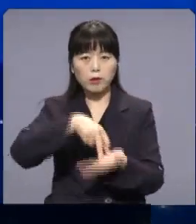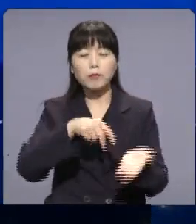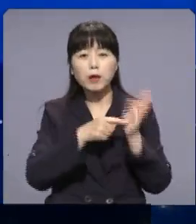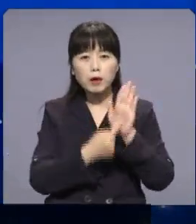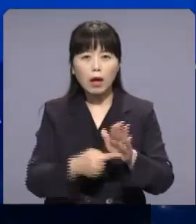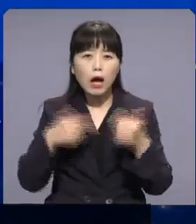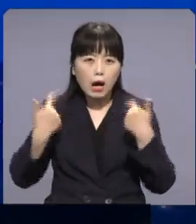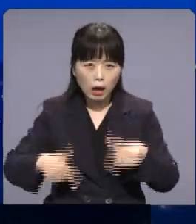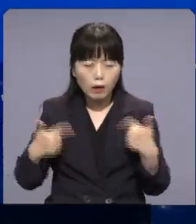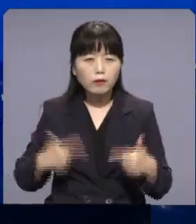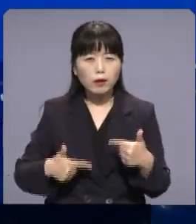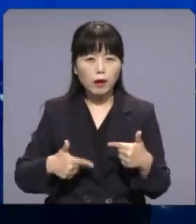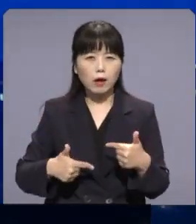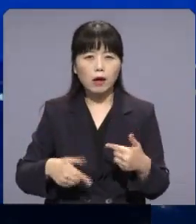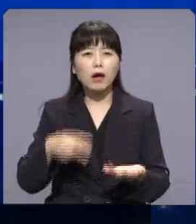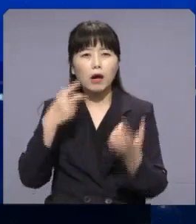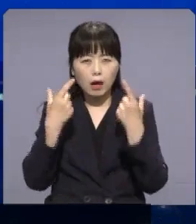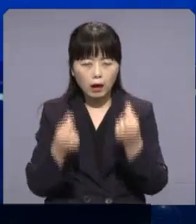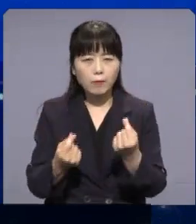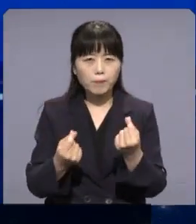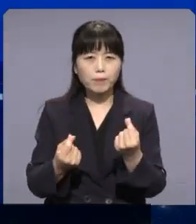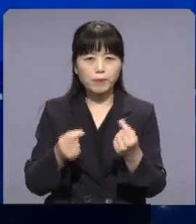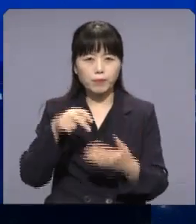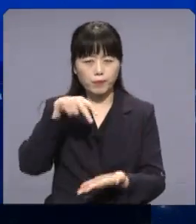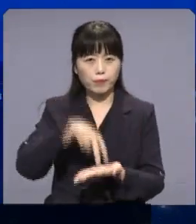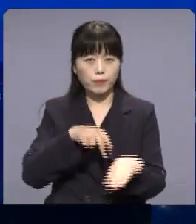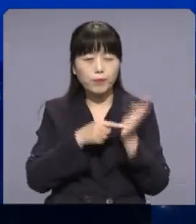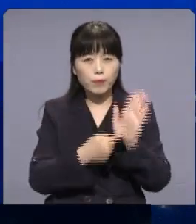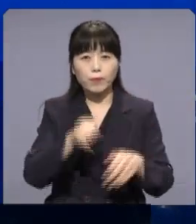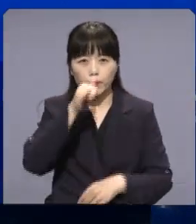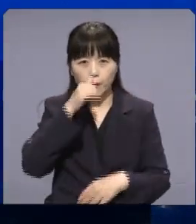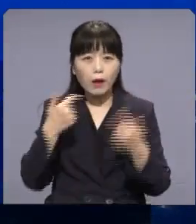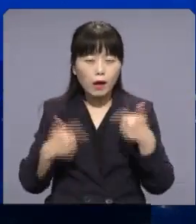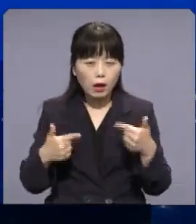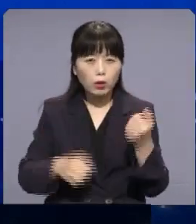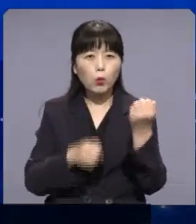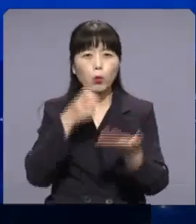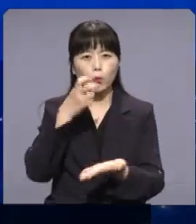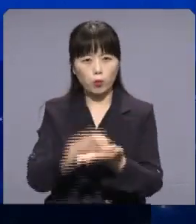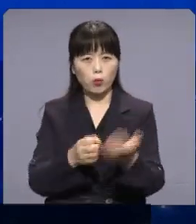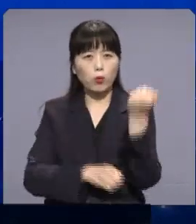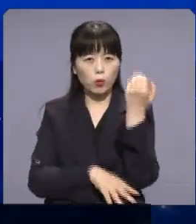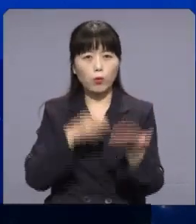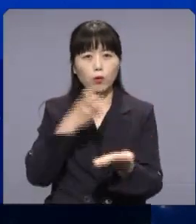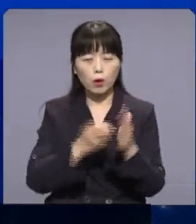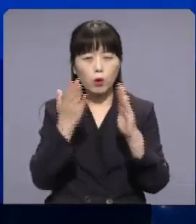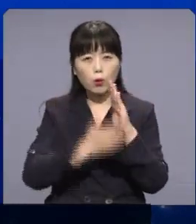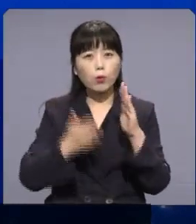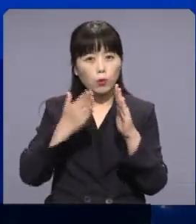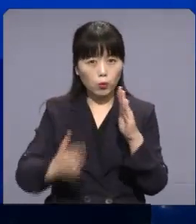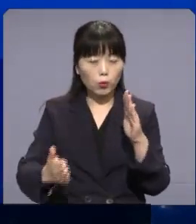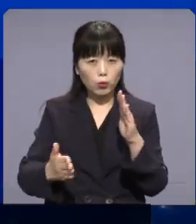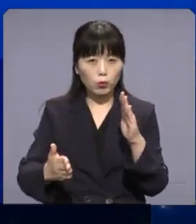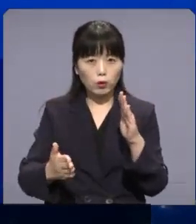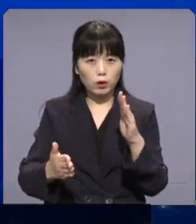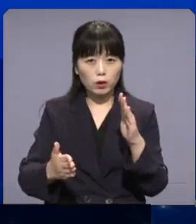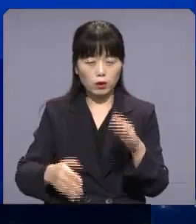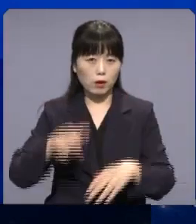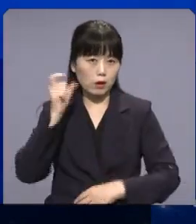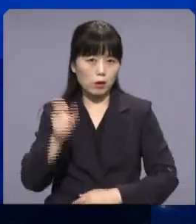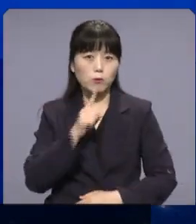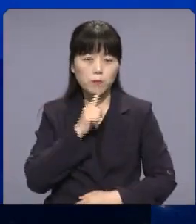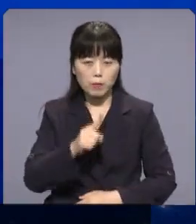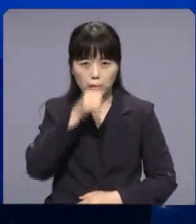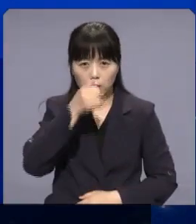밝혔습니다. 매번 이제 같은 입장이 나오고 있는데 항상 이 원칙, 공정, 법과 원칙, 공정 처리를